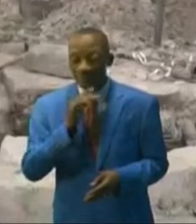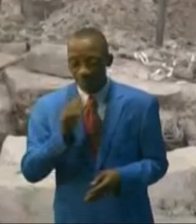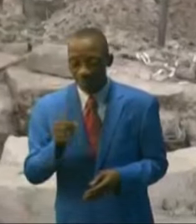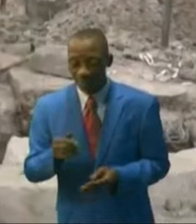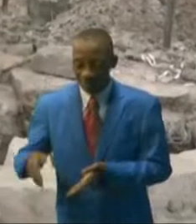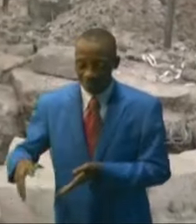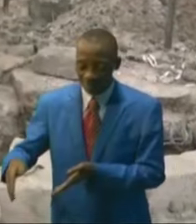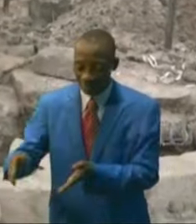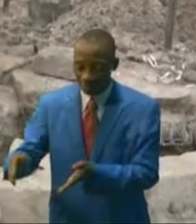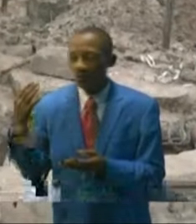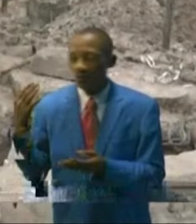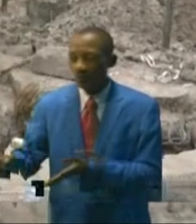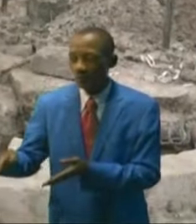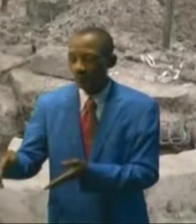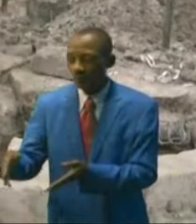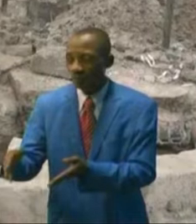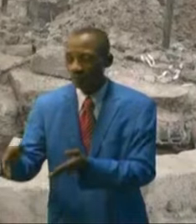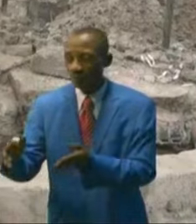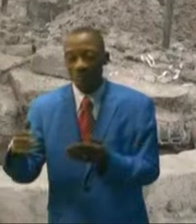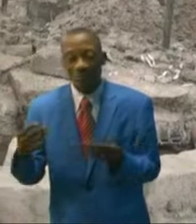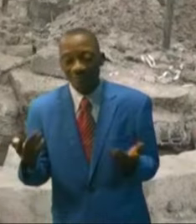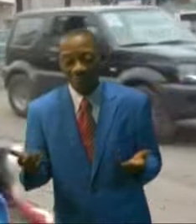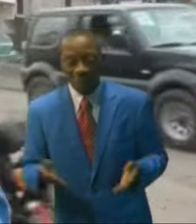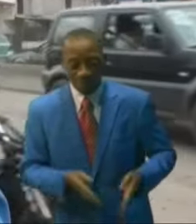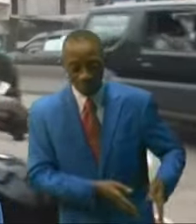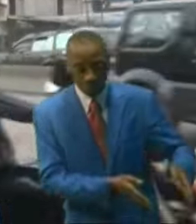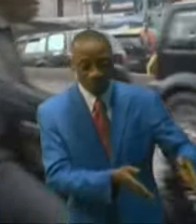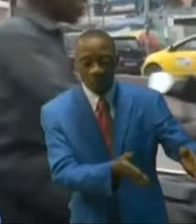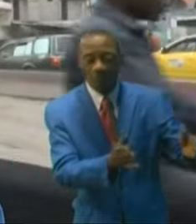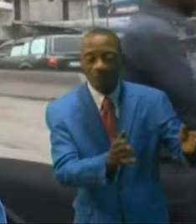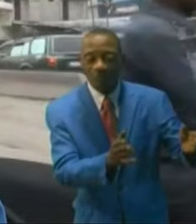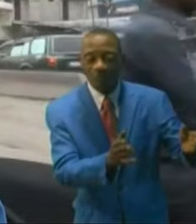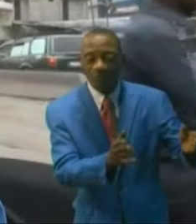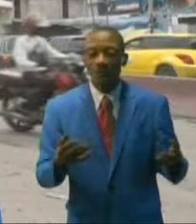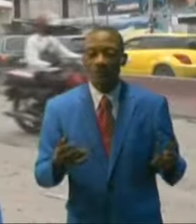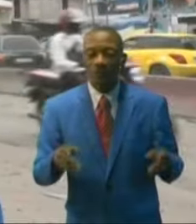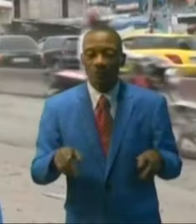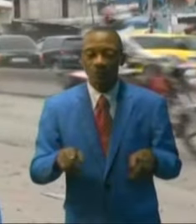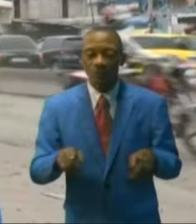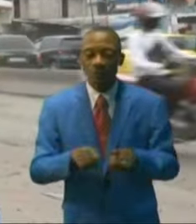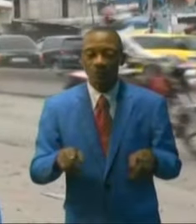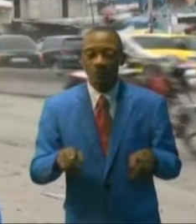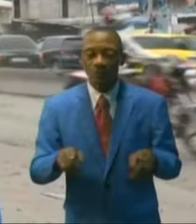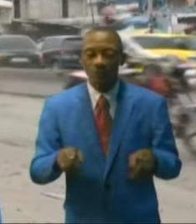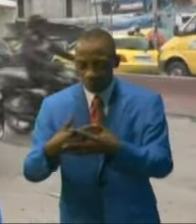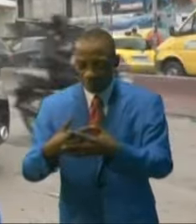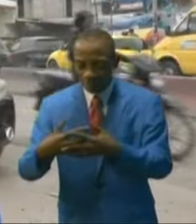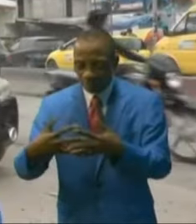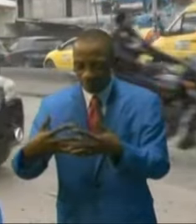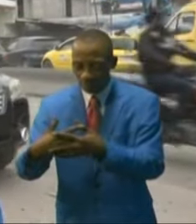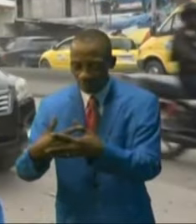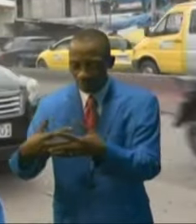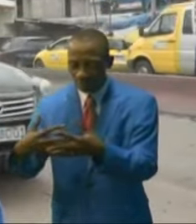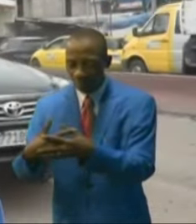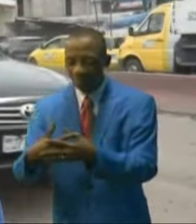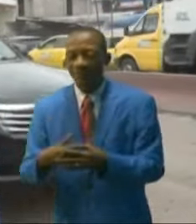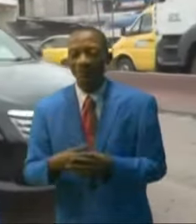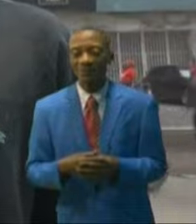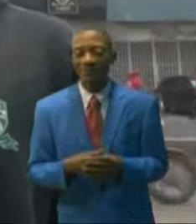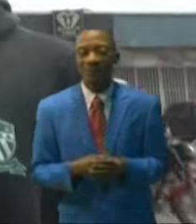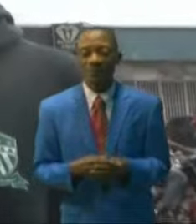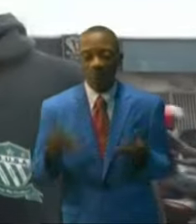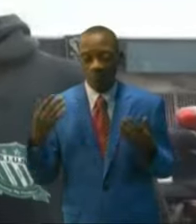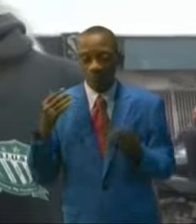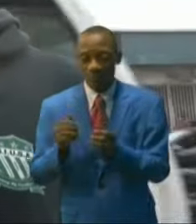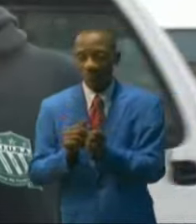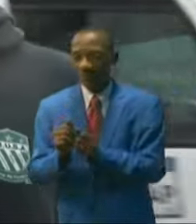quinois. Le travail a été exécuté, mais il faut achever les travaux avant le retour de la pluie.